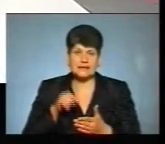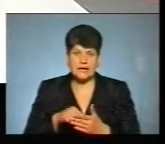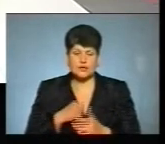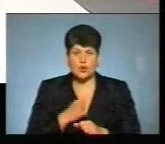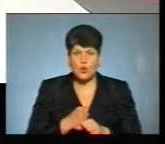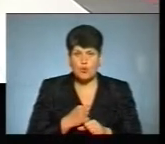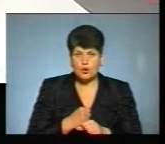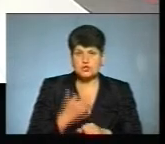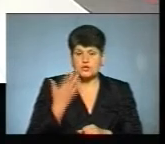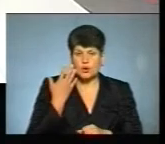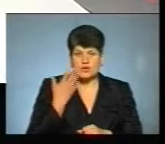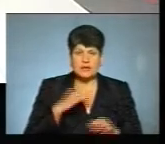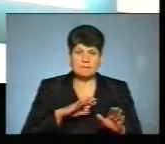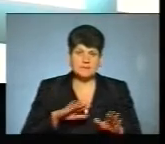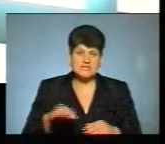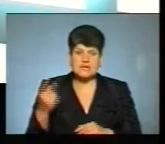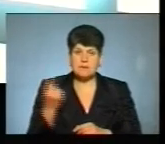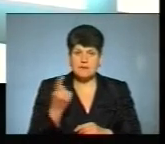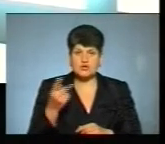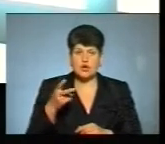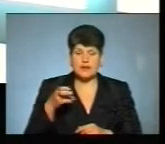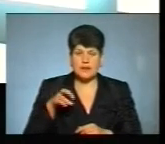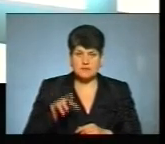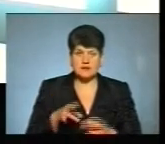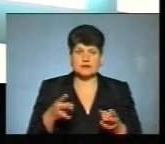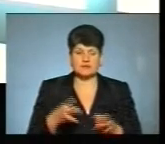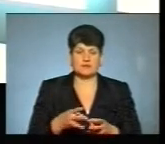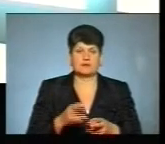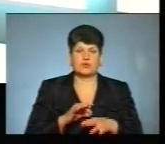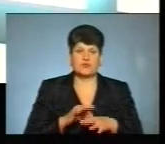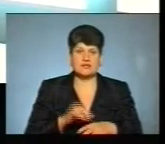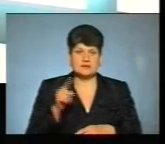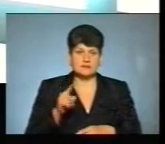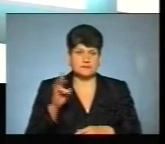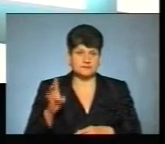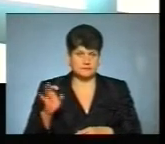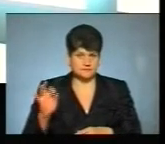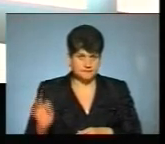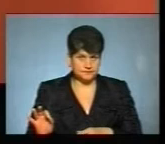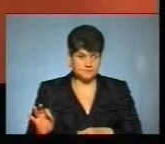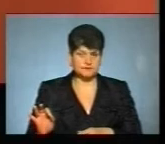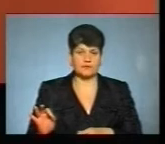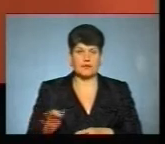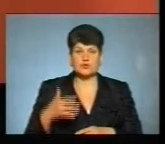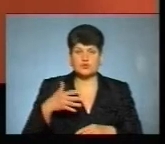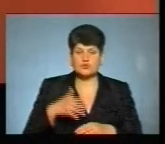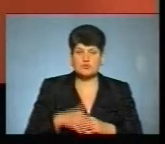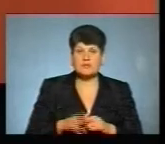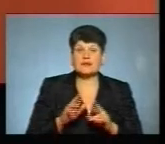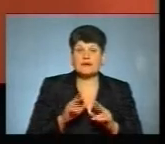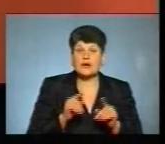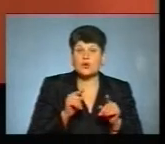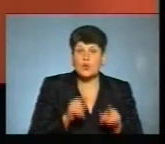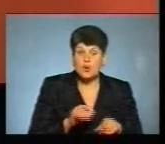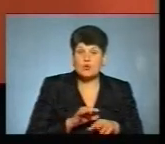коли після 1 липня потрібно буде провести і зовнішнє незалежне оцінювання, розуміння того, як його